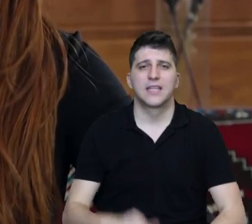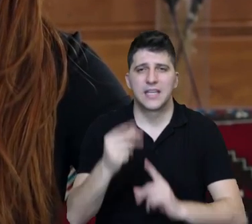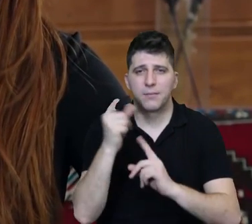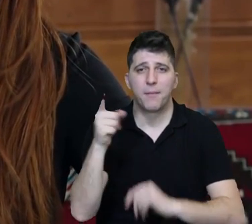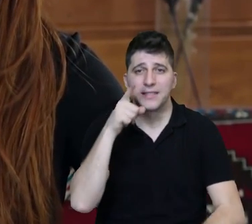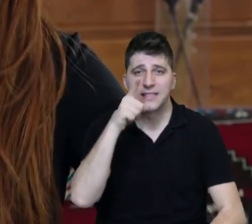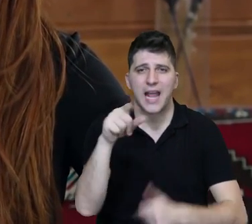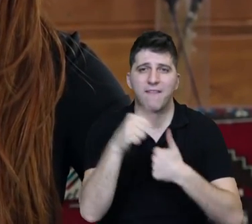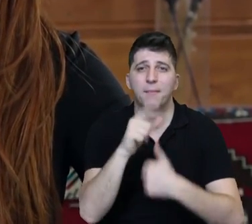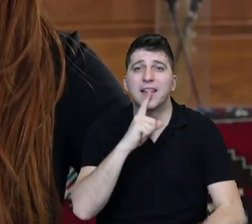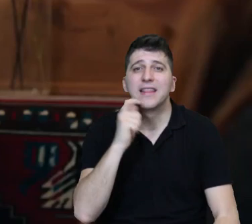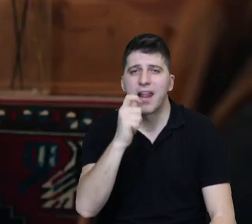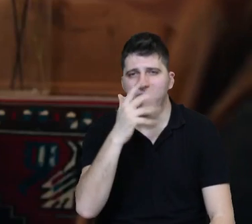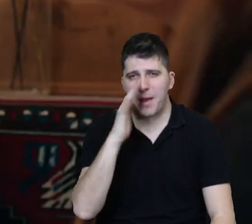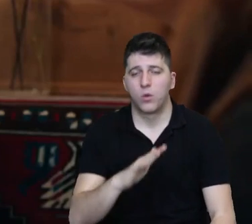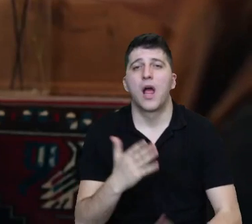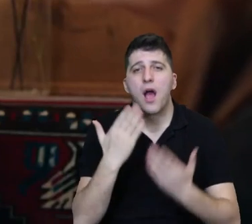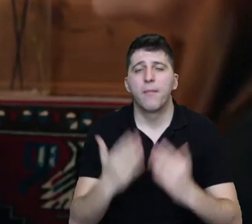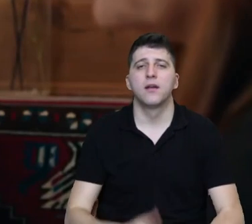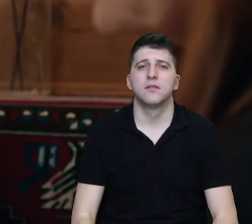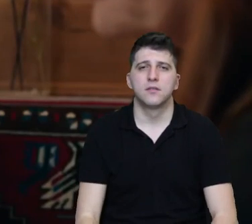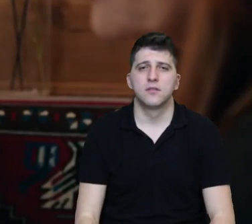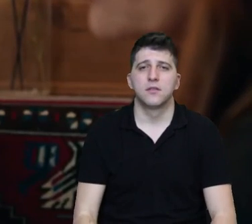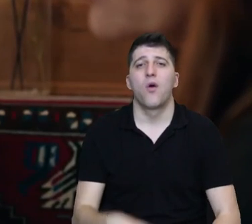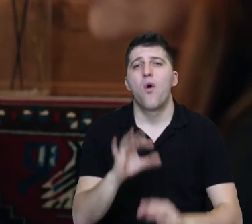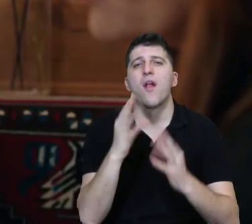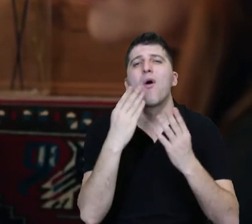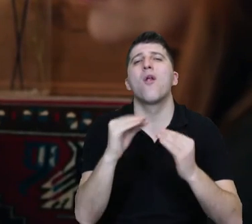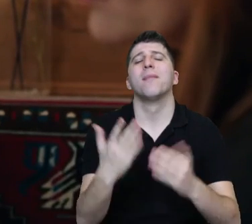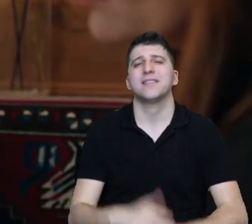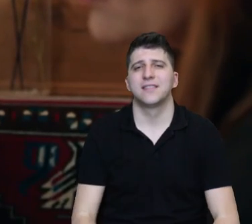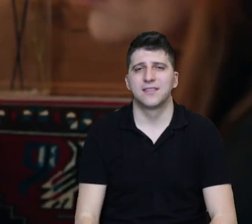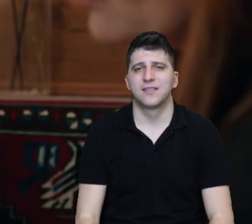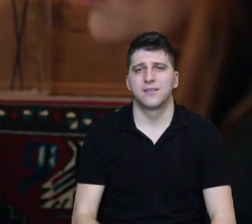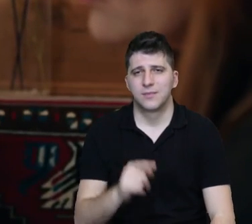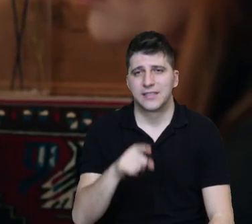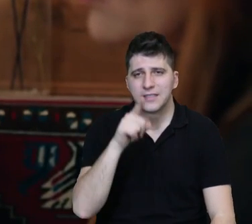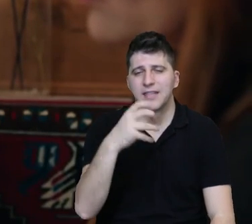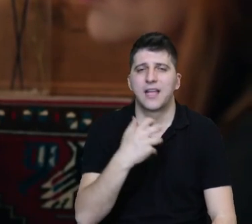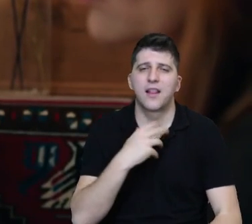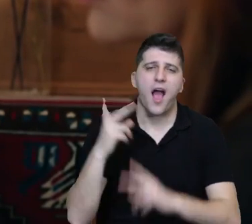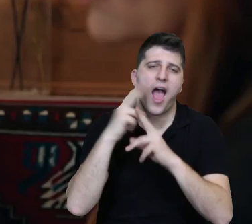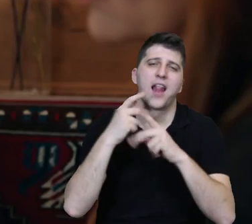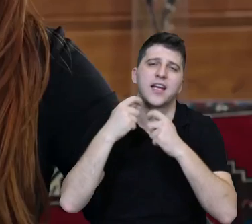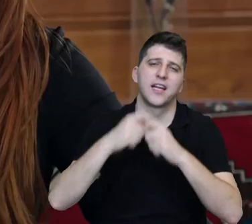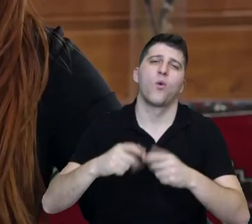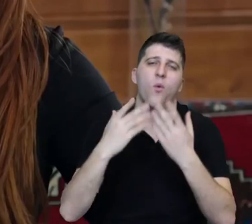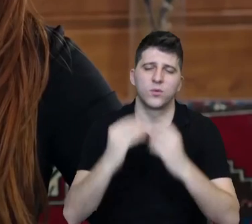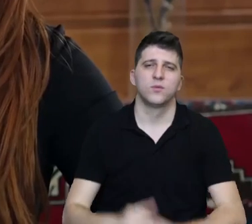İbrahim'in sana evlenme teklif etmesini bekliyordun ama öyle olmadı. Bu da sende derin bir hayal kırıklığı